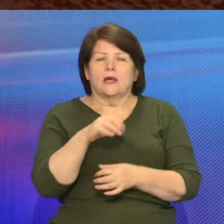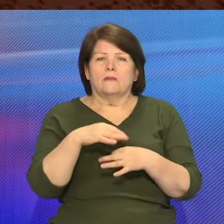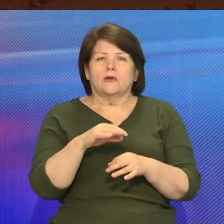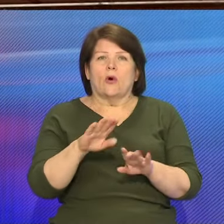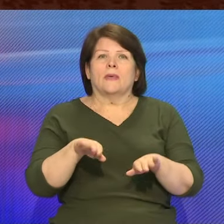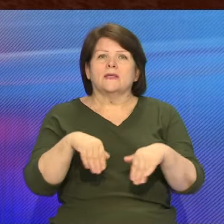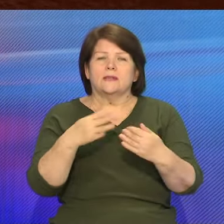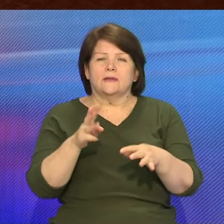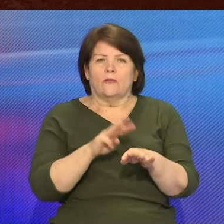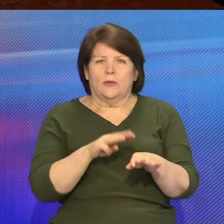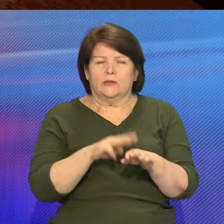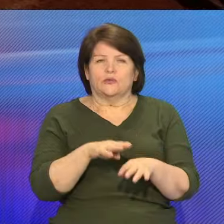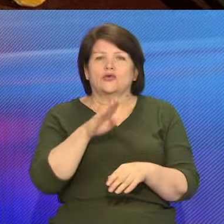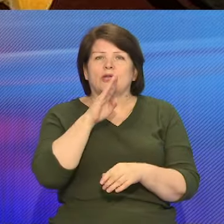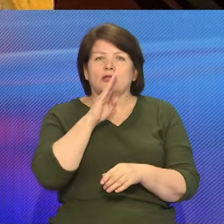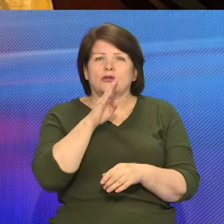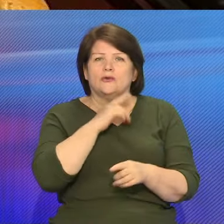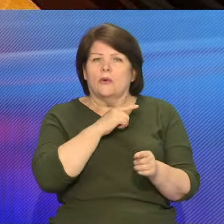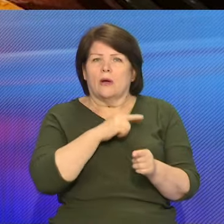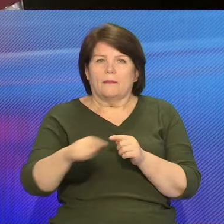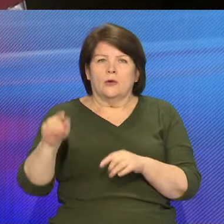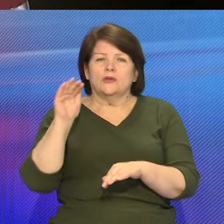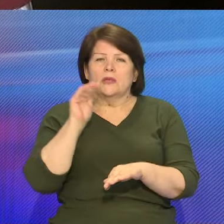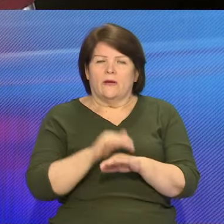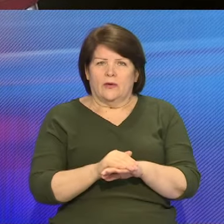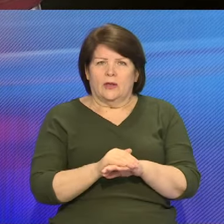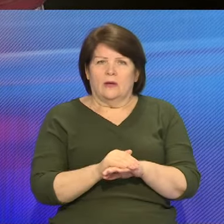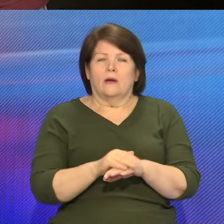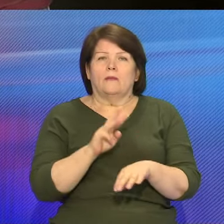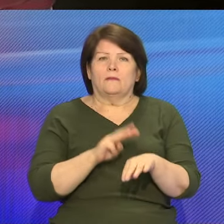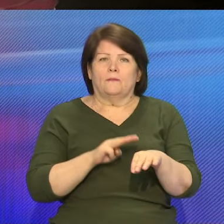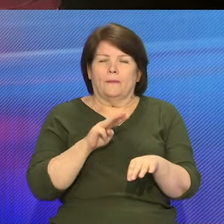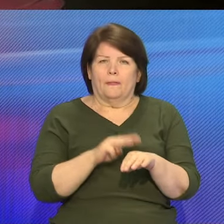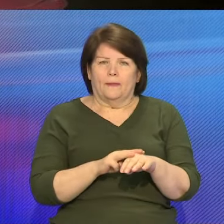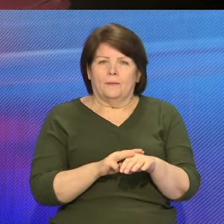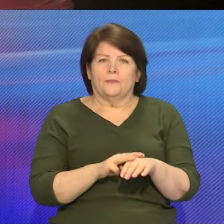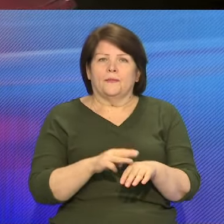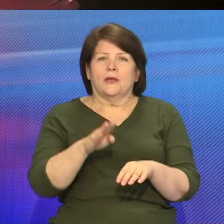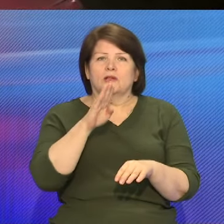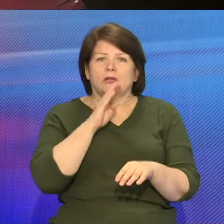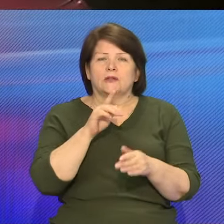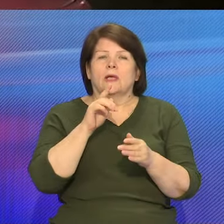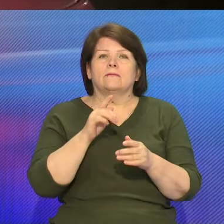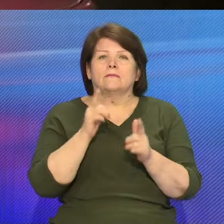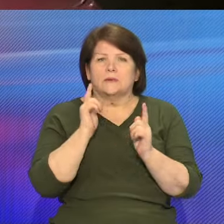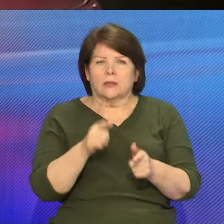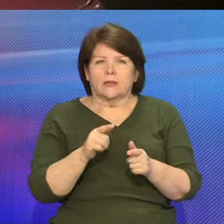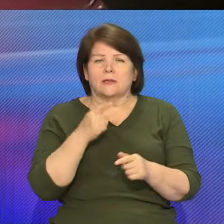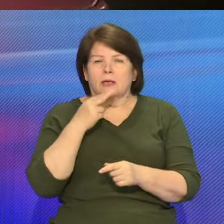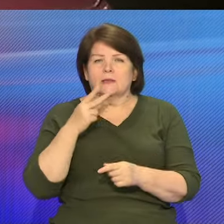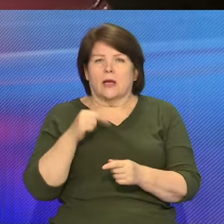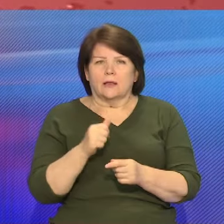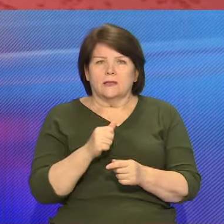звярнуўся ў міліцыю. Жанчыну аператыўна ўстанавілі супрацоўнікі крымінальнага вышуку. Яна ва ўсім прызналася і раскаялася.